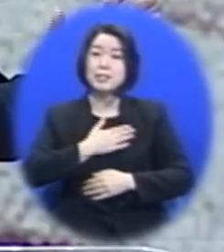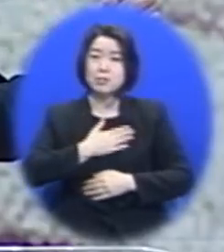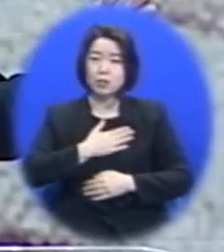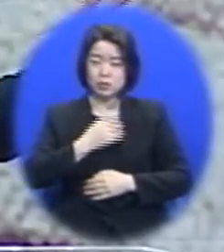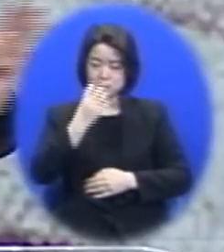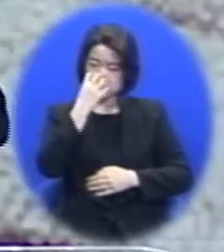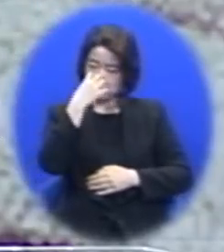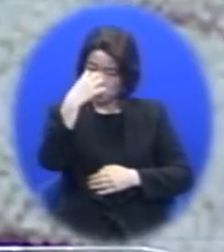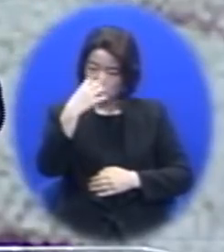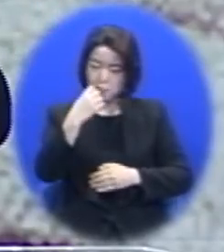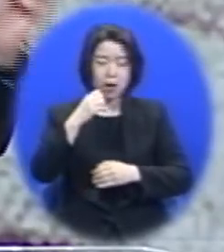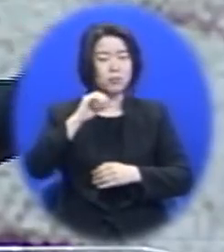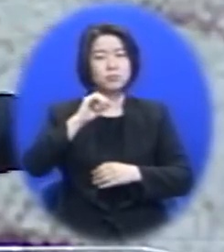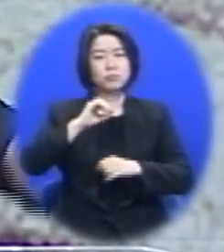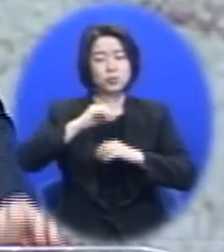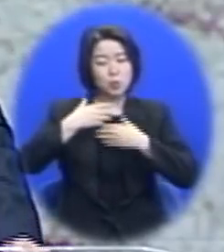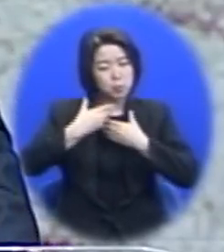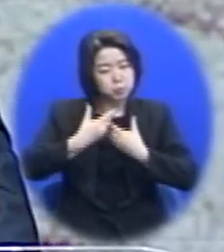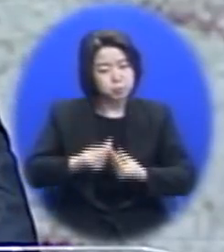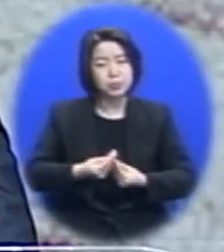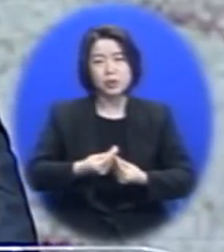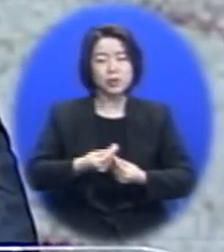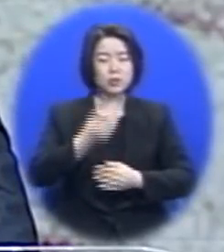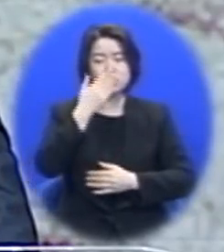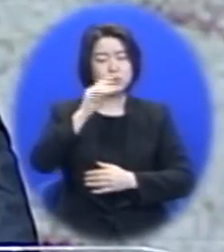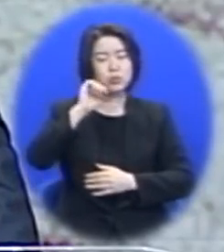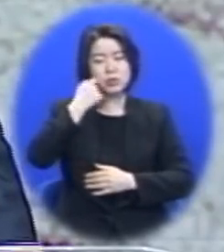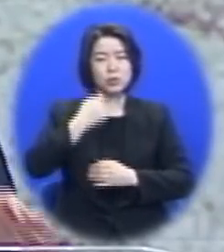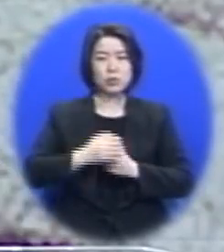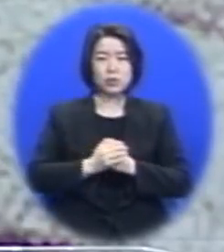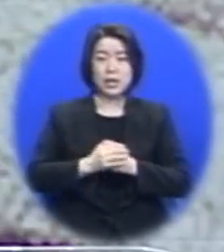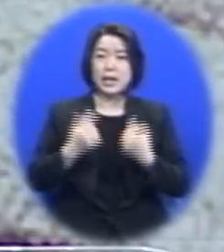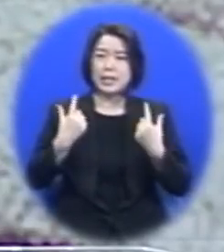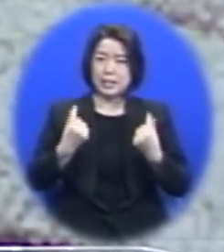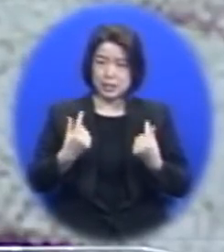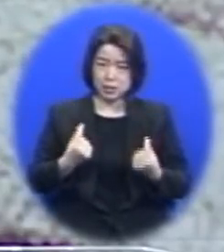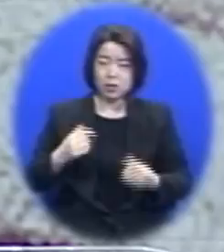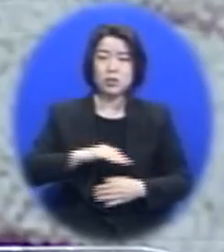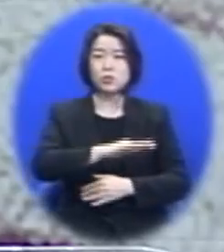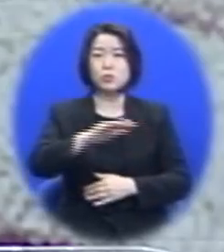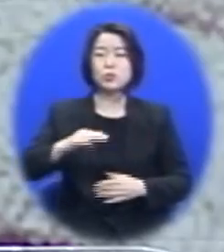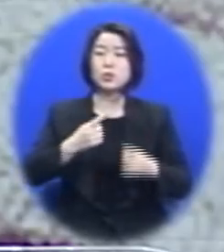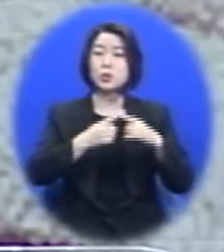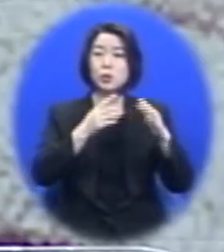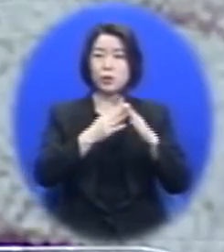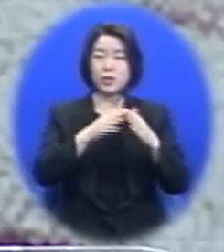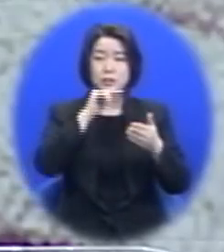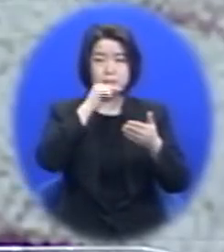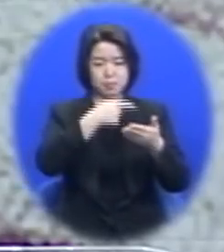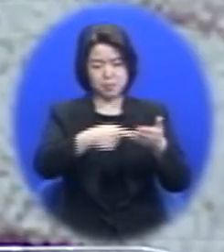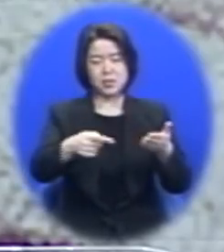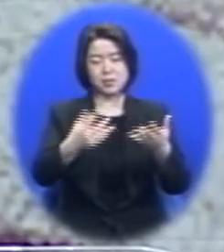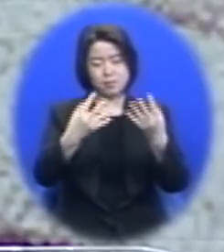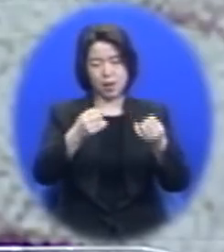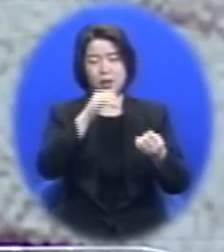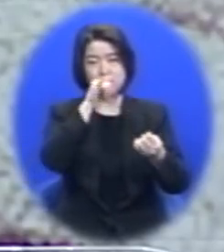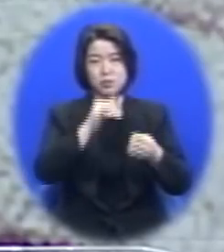겸 안할수도 아니라 할 수도 없어요 여전히 우리 교회는 부채가 있습니다